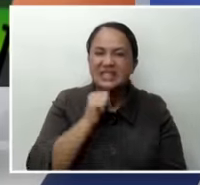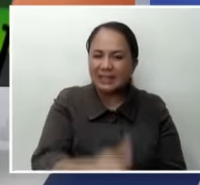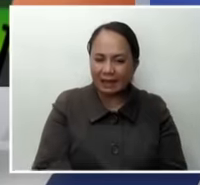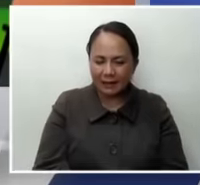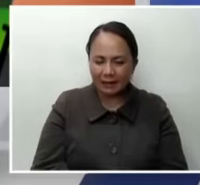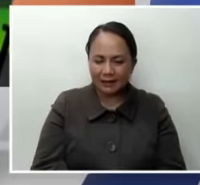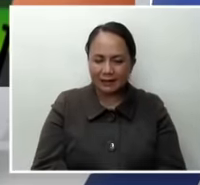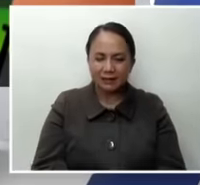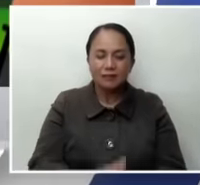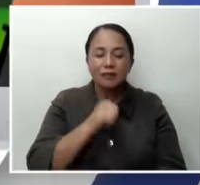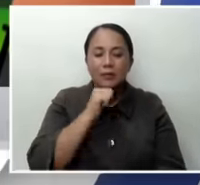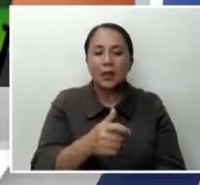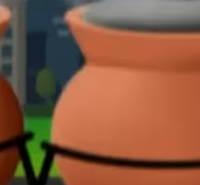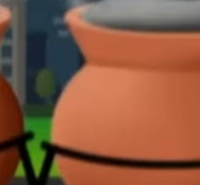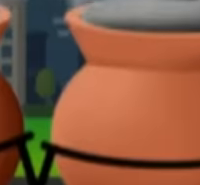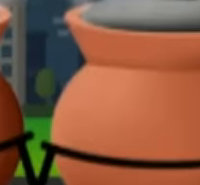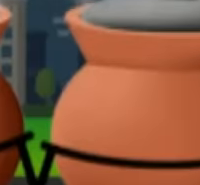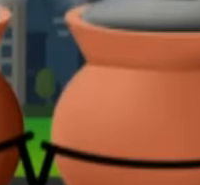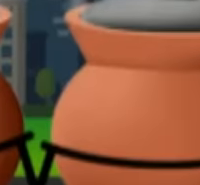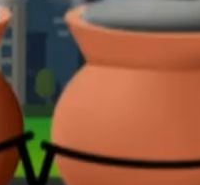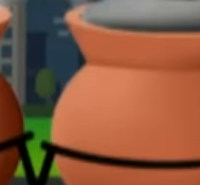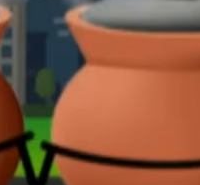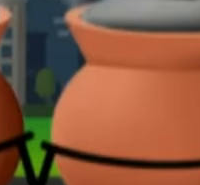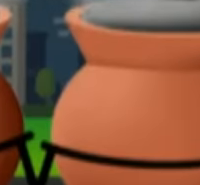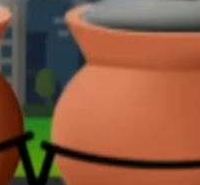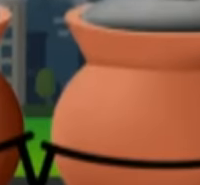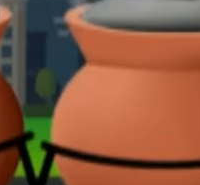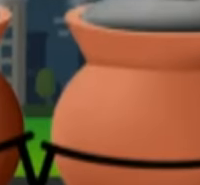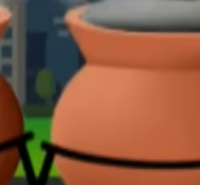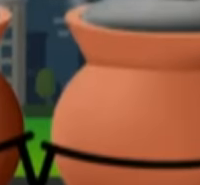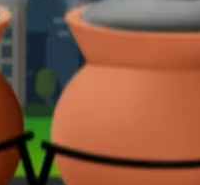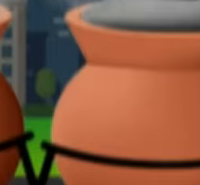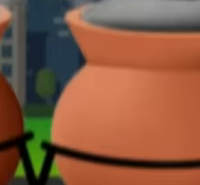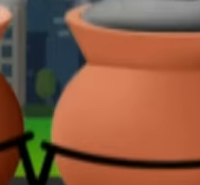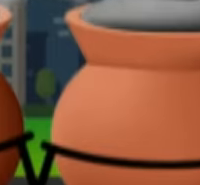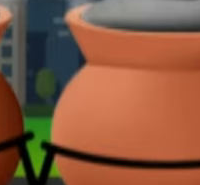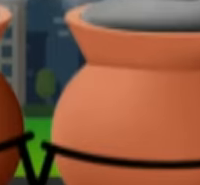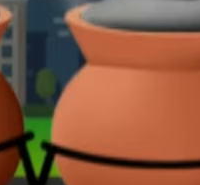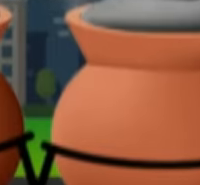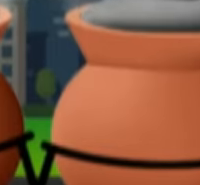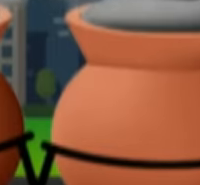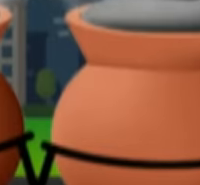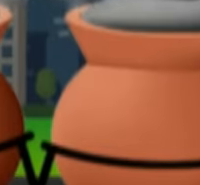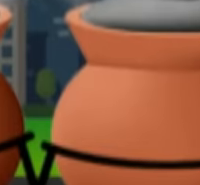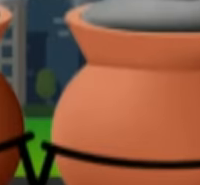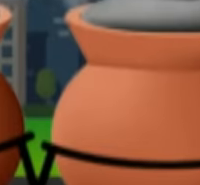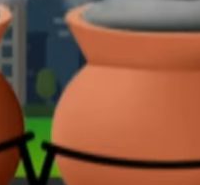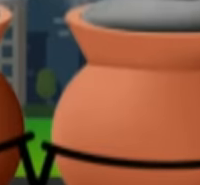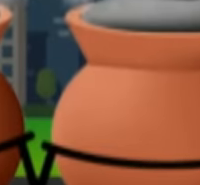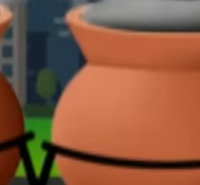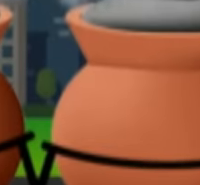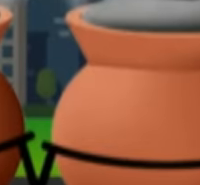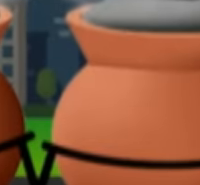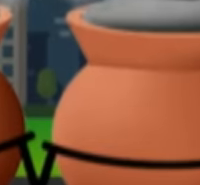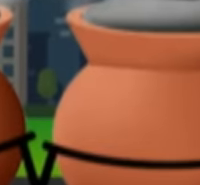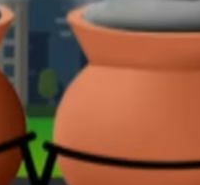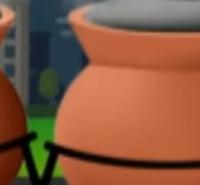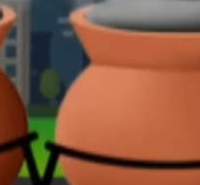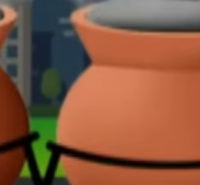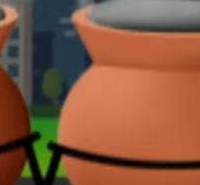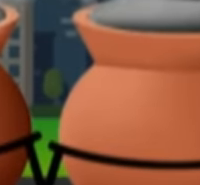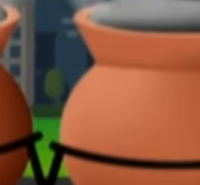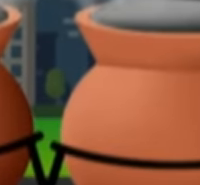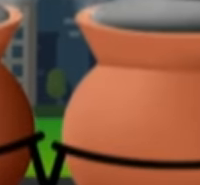B. Minsan kahit pamilyar na ang produkto pero bago ang paraan o diskarte para gawin ito, pumapatok pa rin